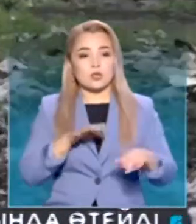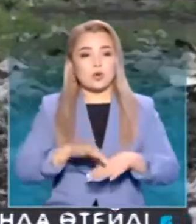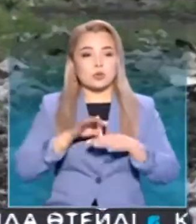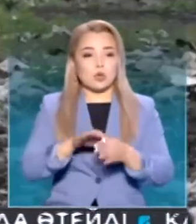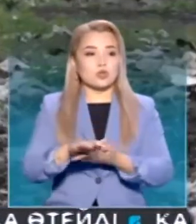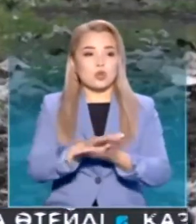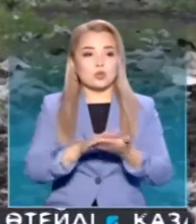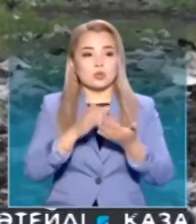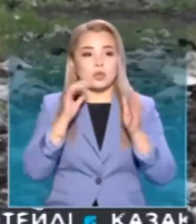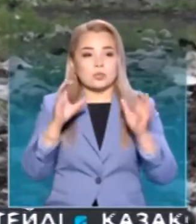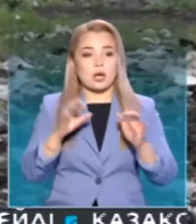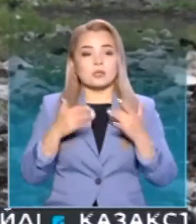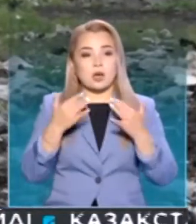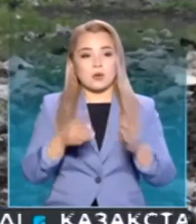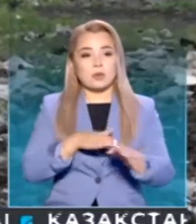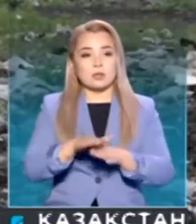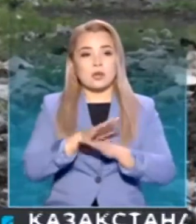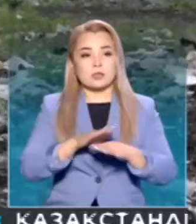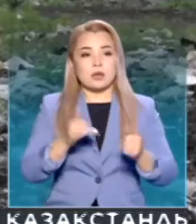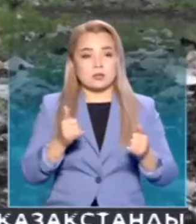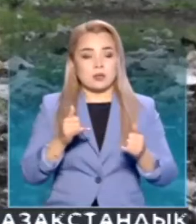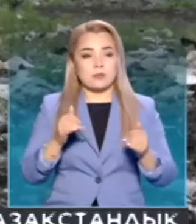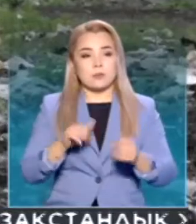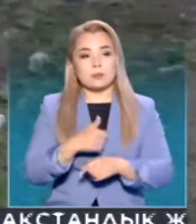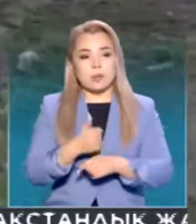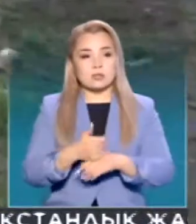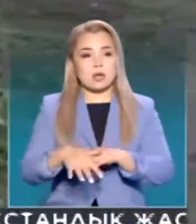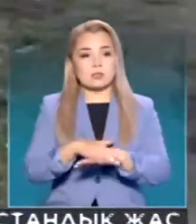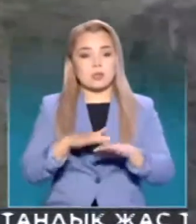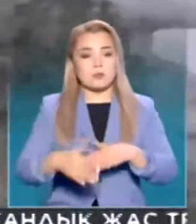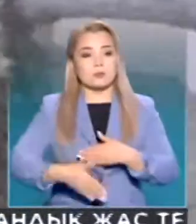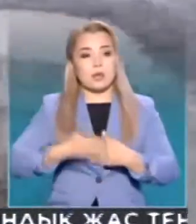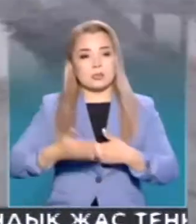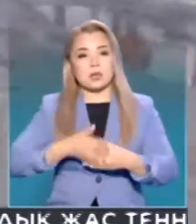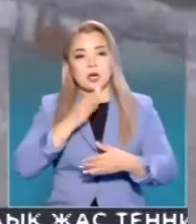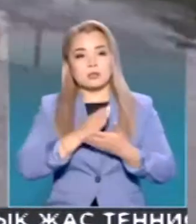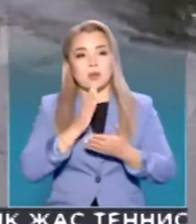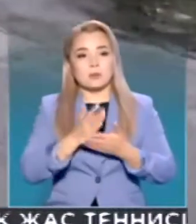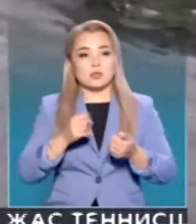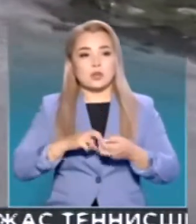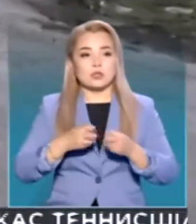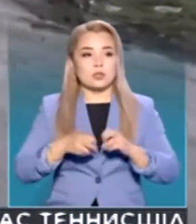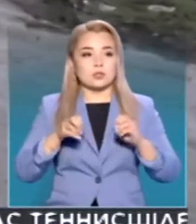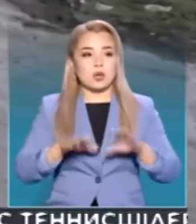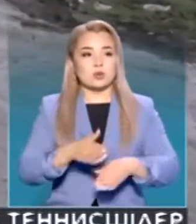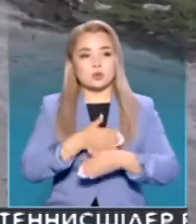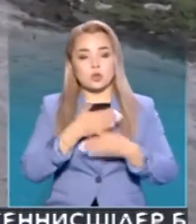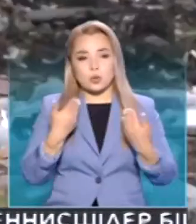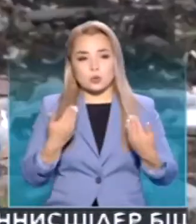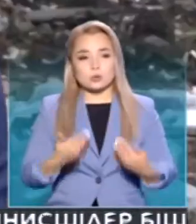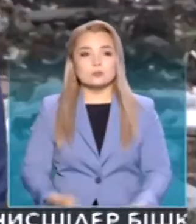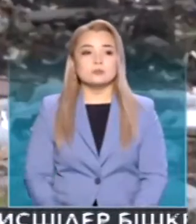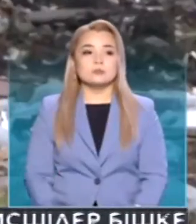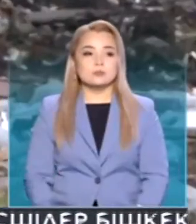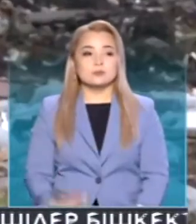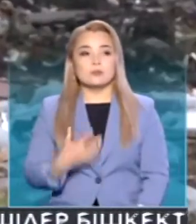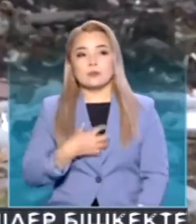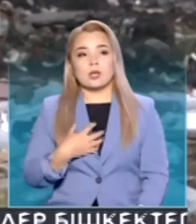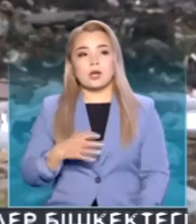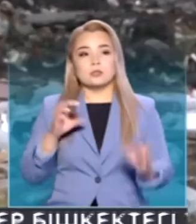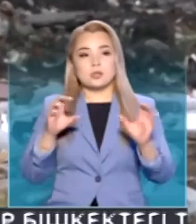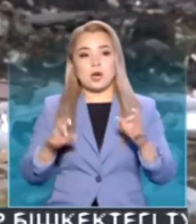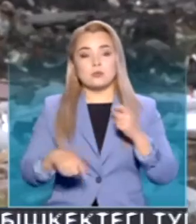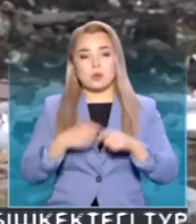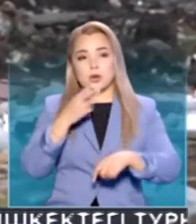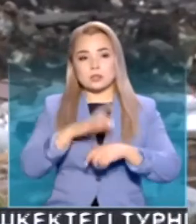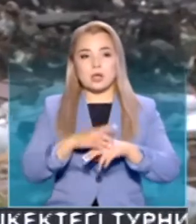олай емес. Заң талаптарын орындамаған полигон иесі әкімшілік жауапқа тартылды. Ал мәселе шешімін тапқан жоқ. Негізгі заң